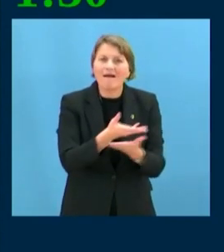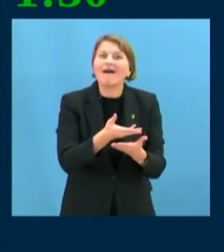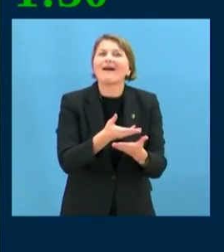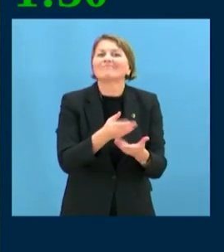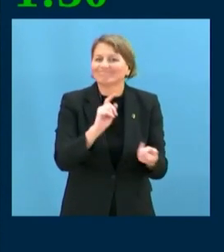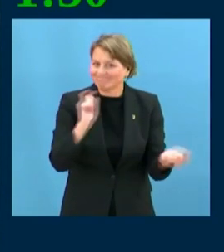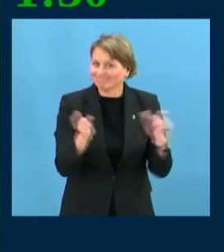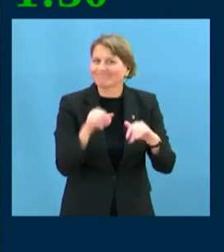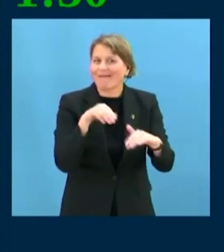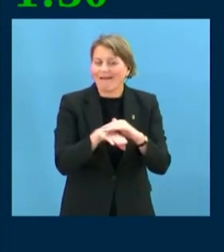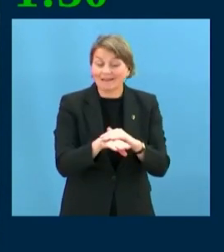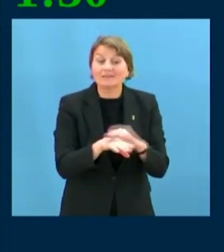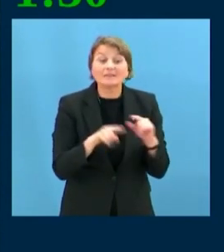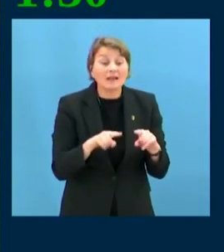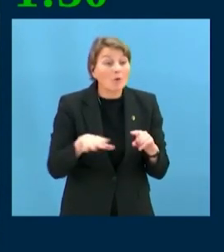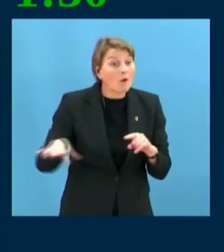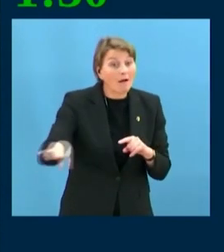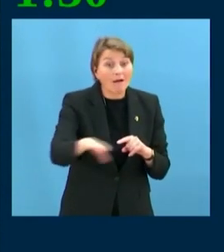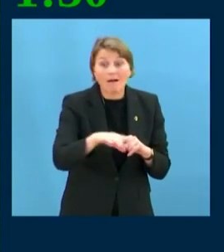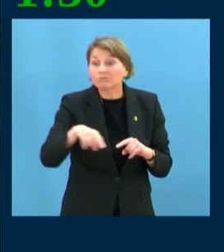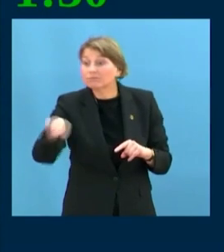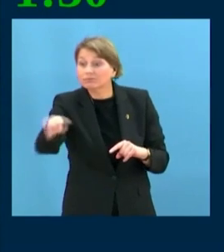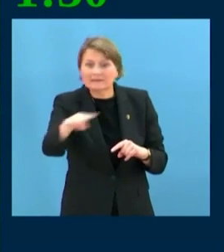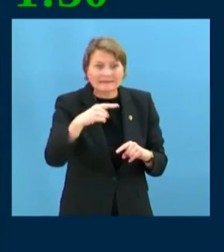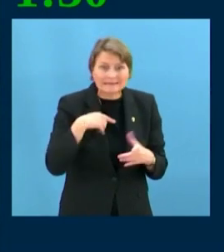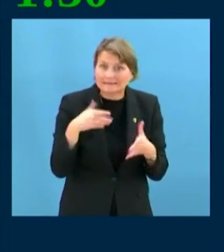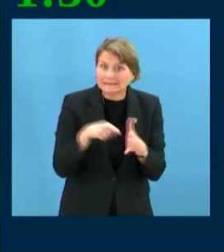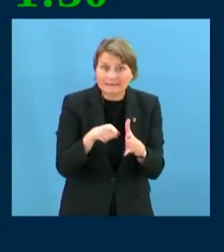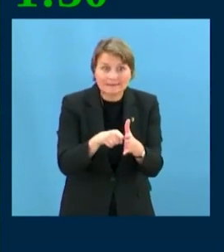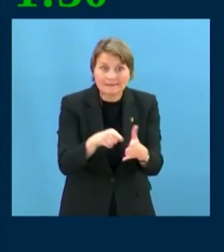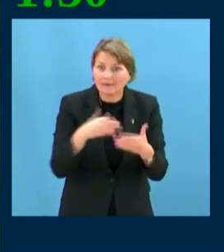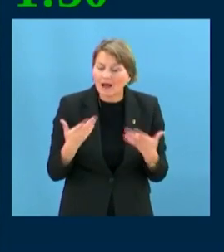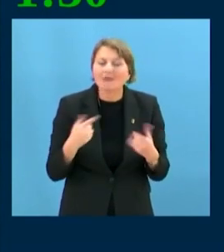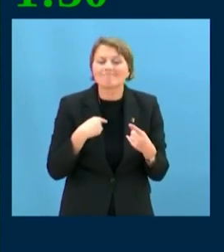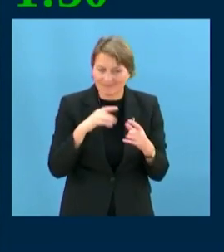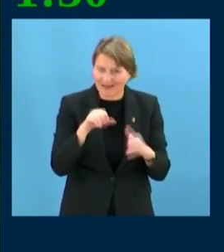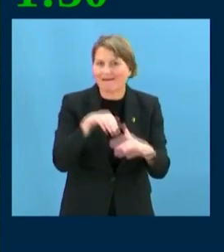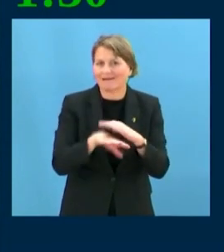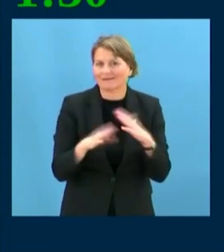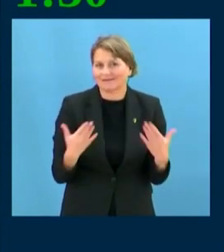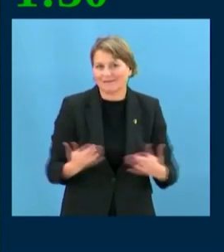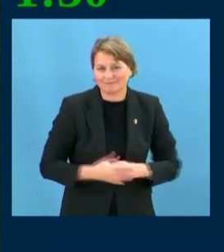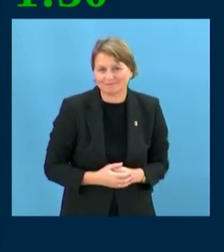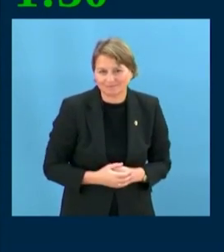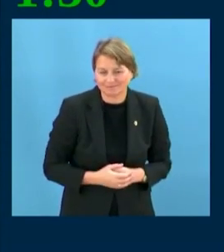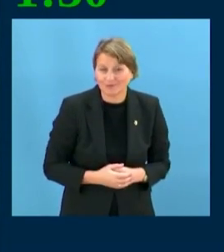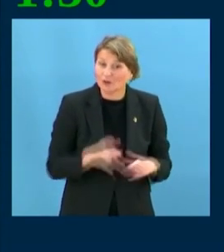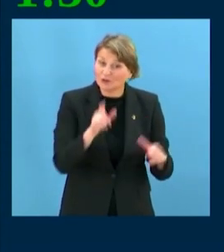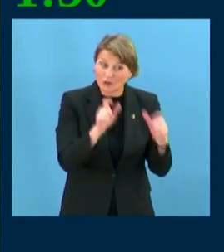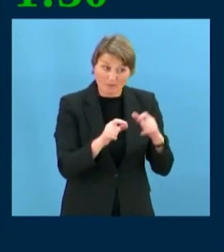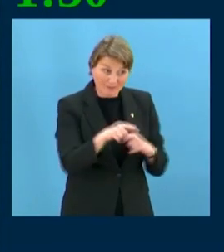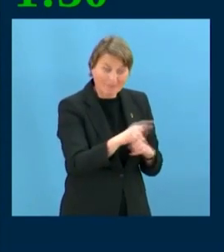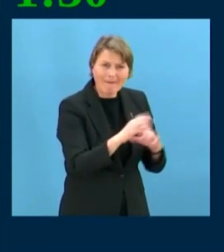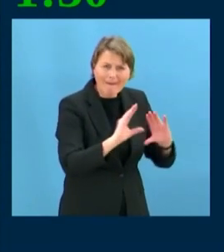sağlanması yerli halkların adaleti erişimini engelleyen engelleri ortadan kaldırabilir ve uzun vadeli yapısal